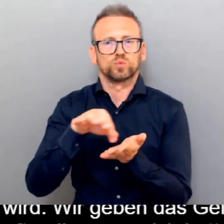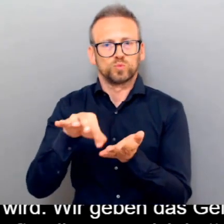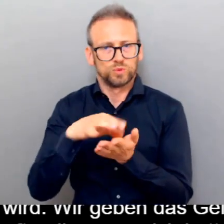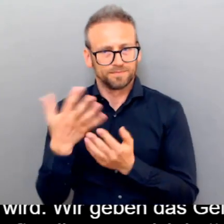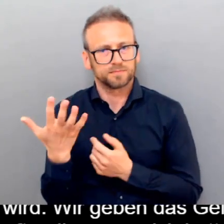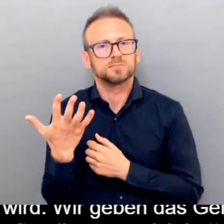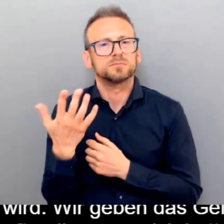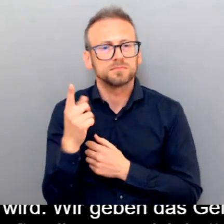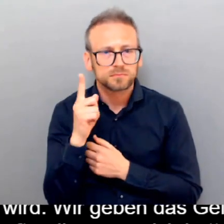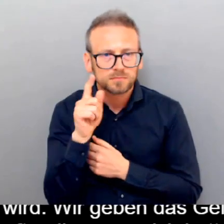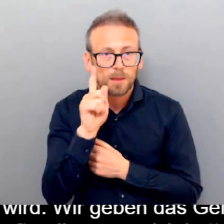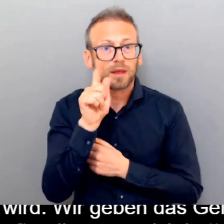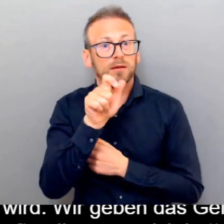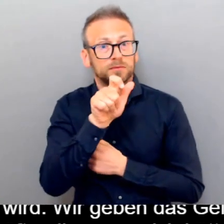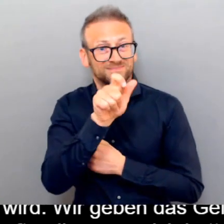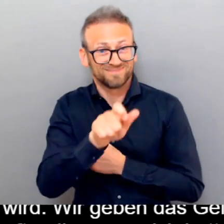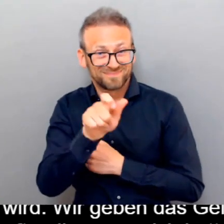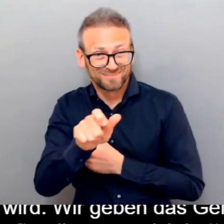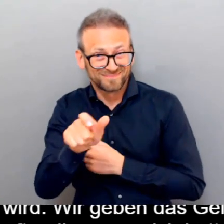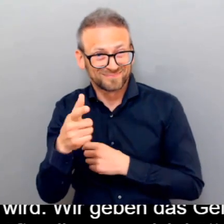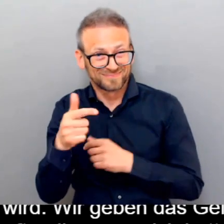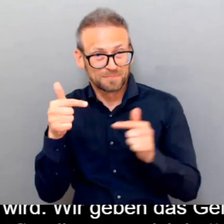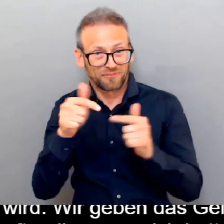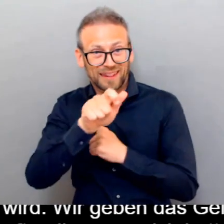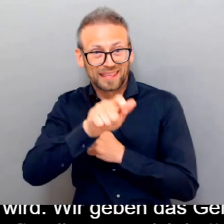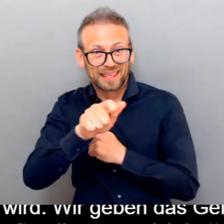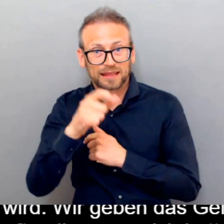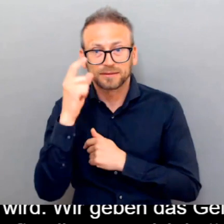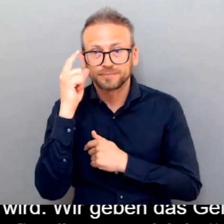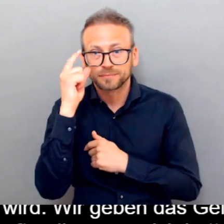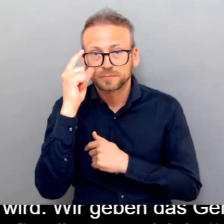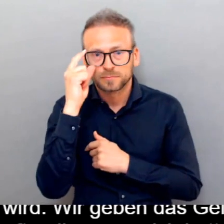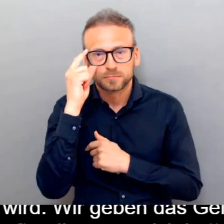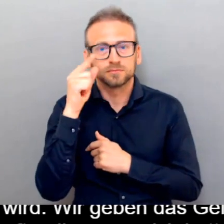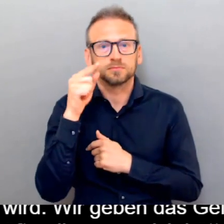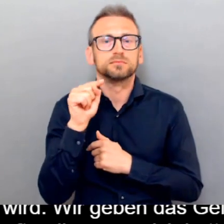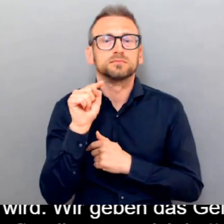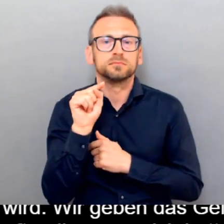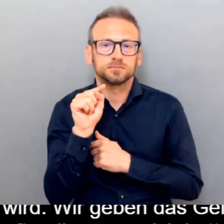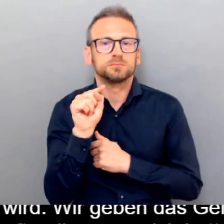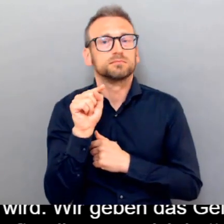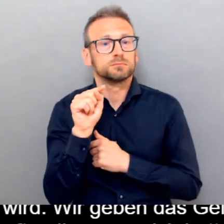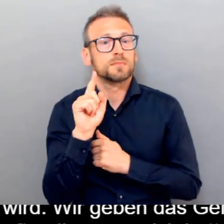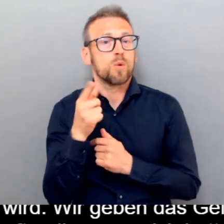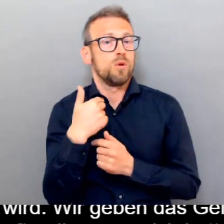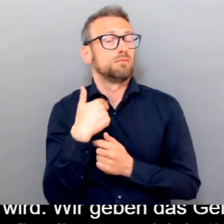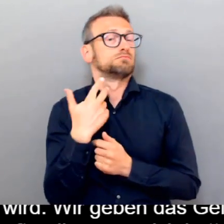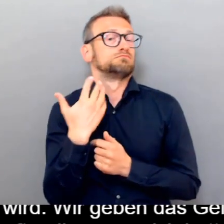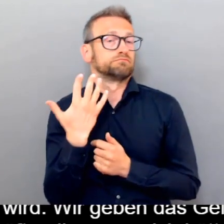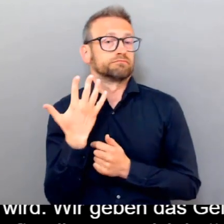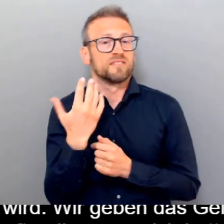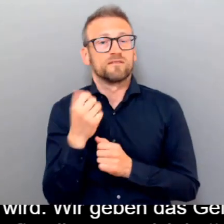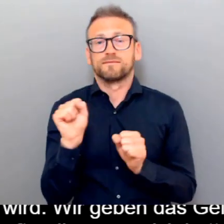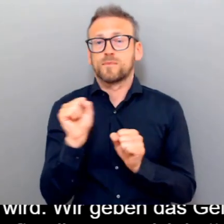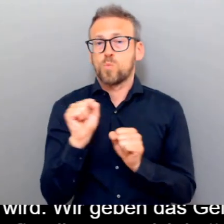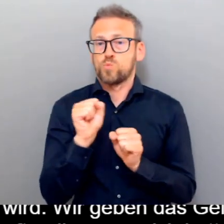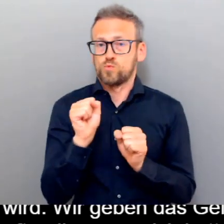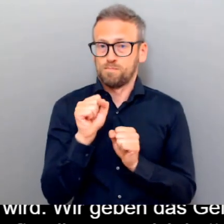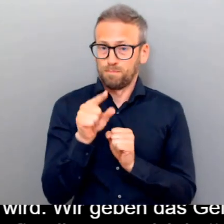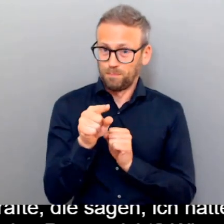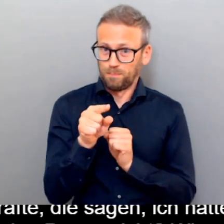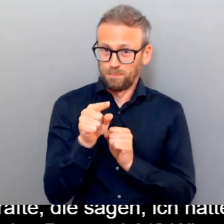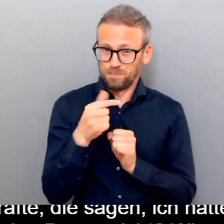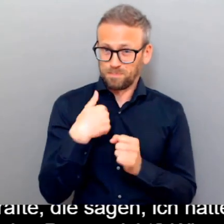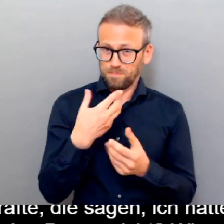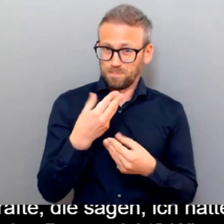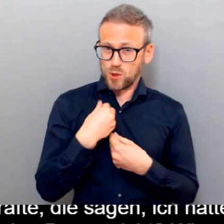Und deswegen war es uns eben auch ganz wichtig hier, diese Kräfte auch besonders eben mit diesen